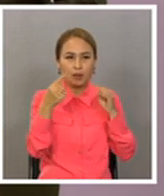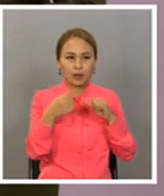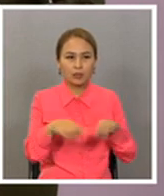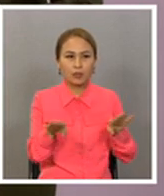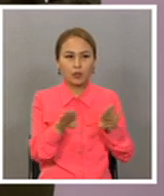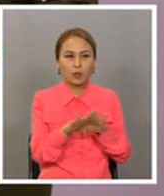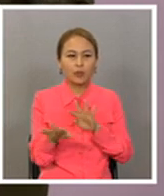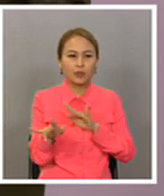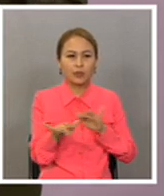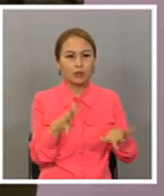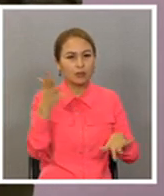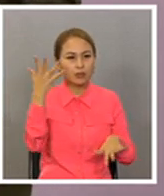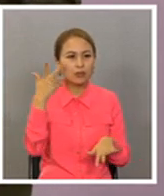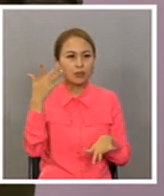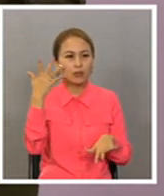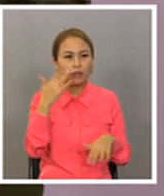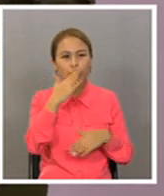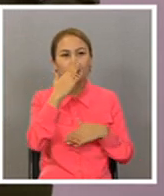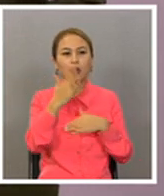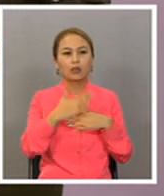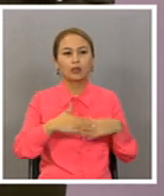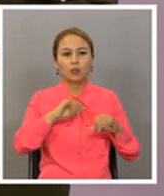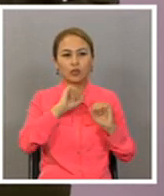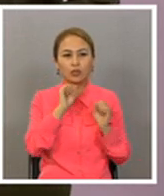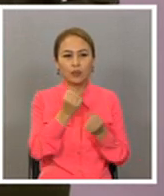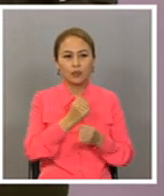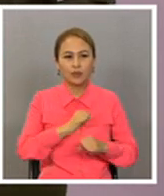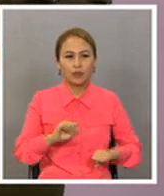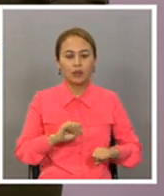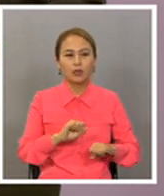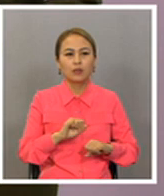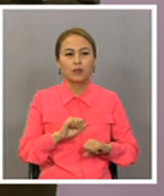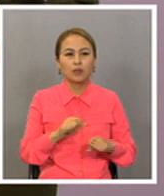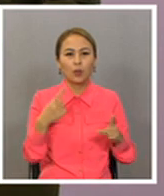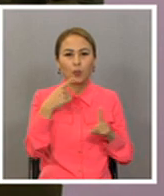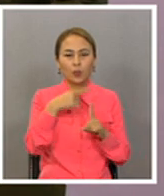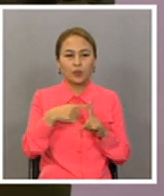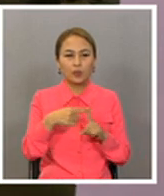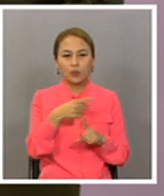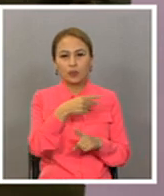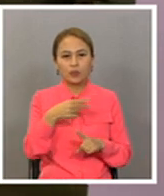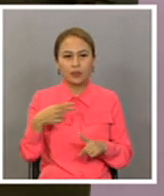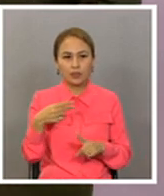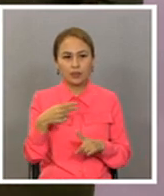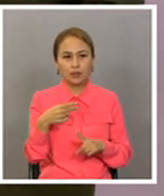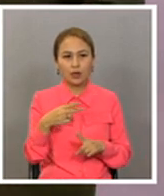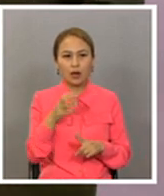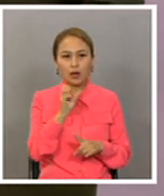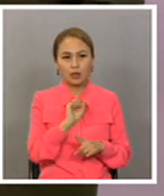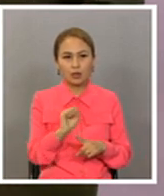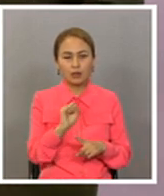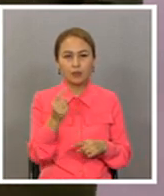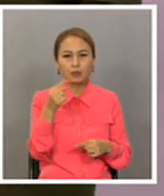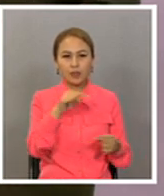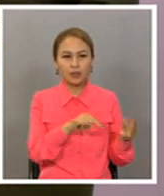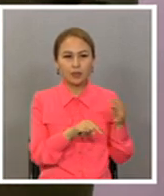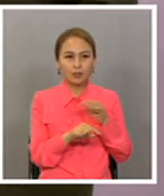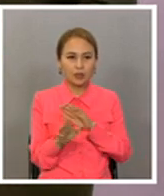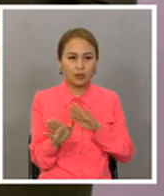қозғалыс кезінде жақындау жылдамдығы жылдамдықтардың қосындысына тең. Ал бірінен